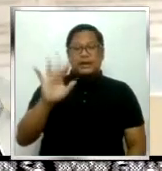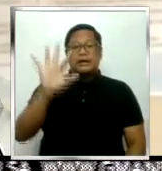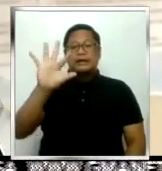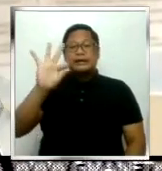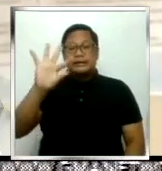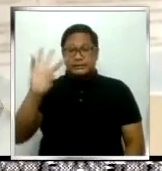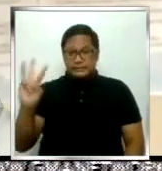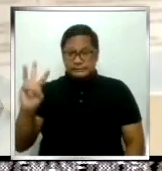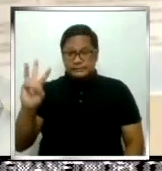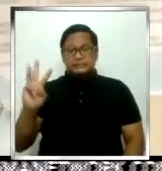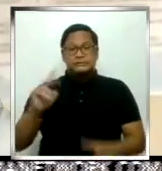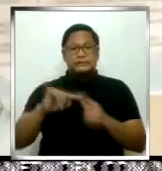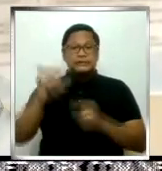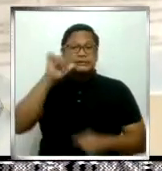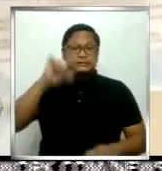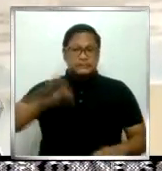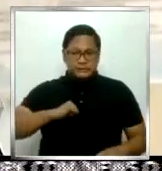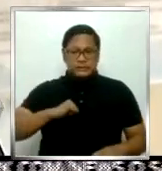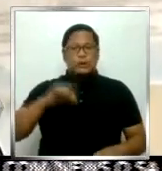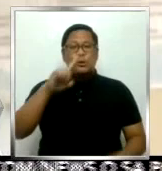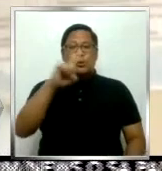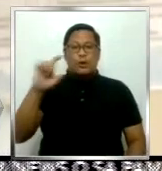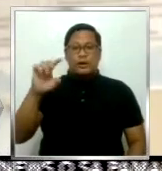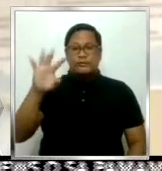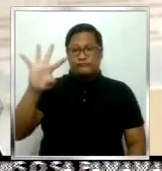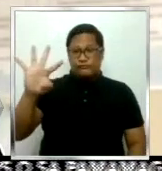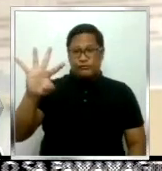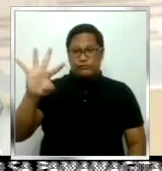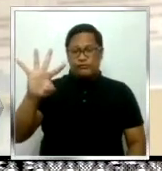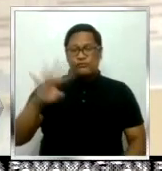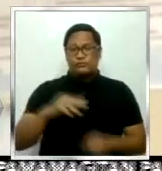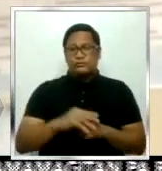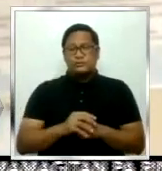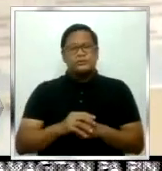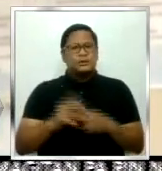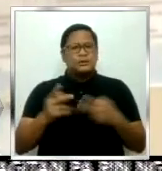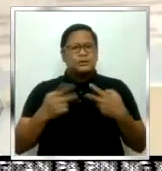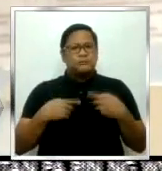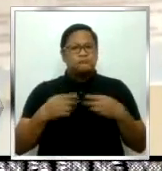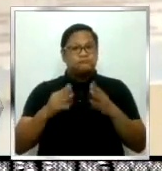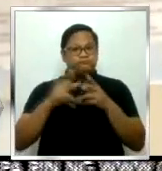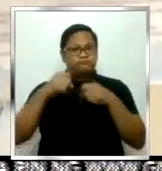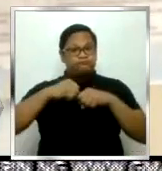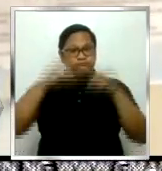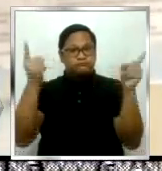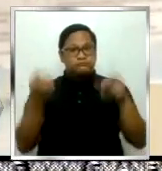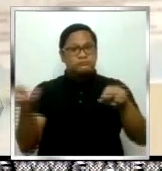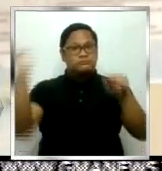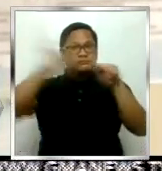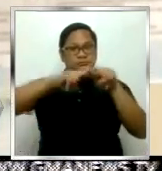then kahapon po, 104. So bigla pong lumaki. Hindi naman po ganun